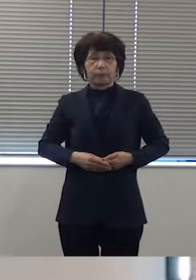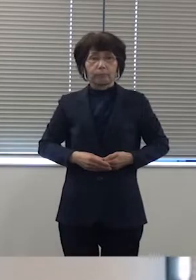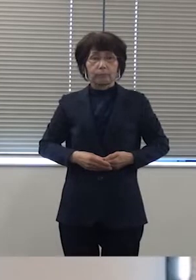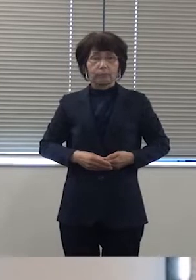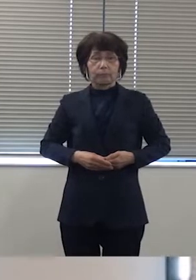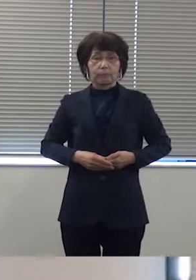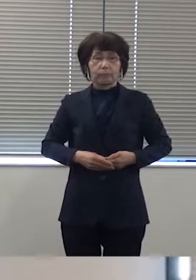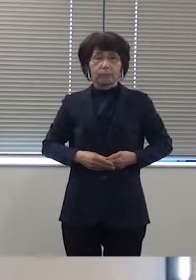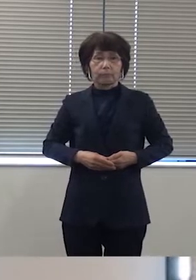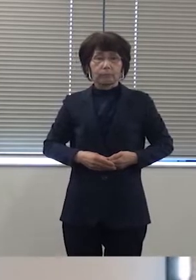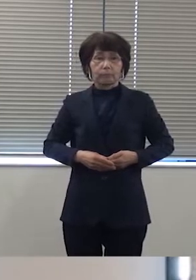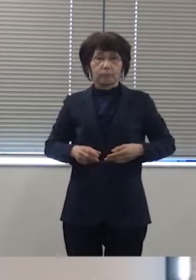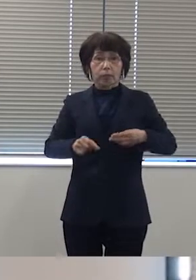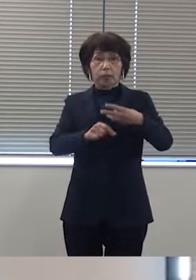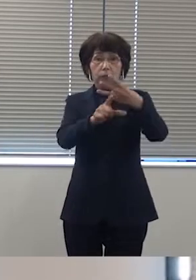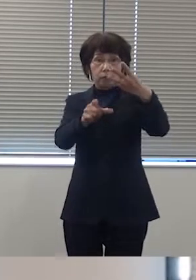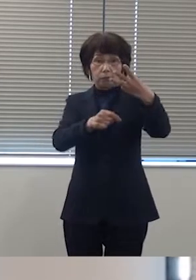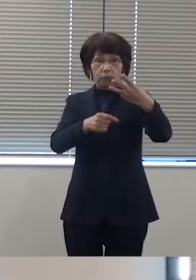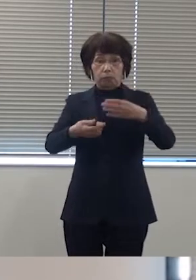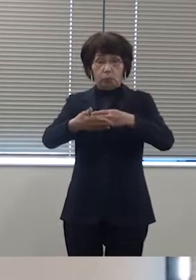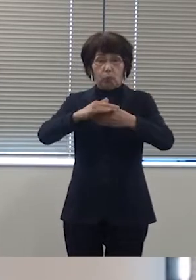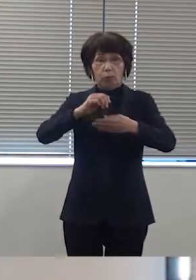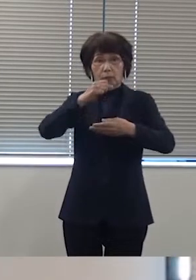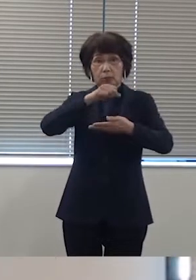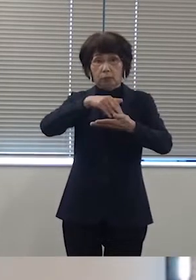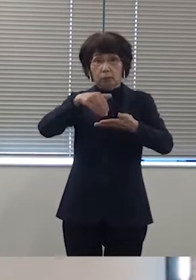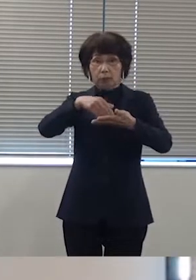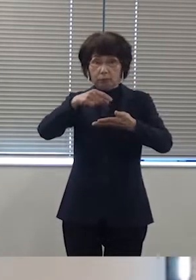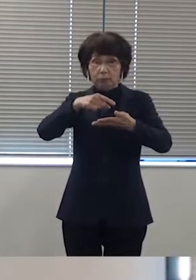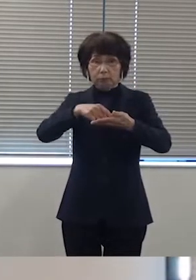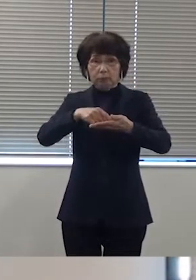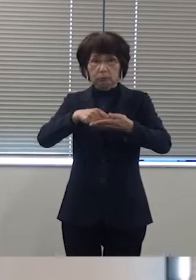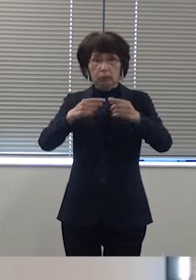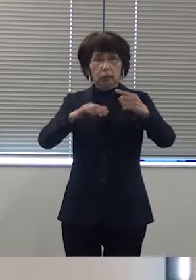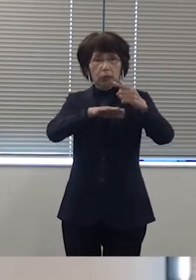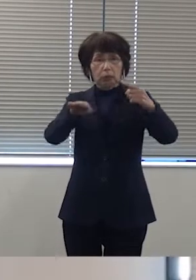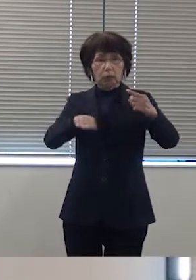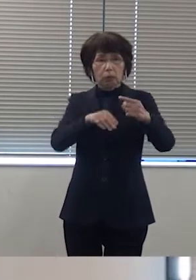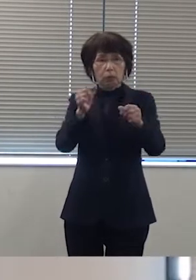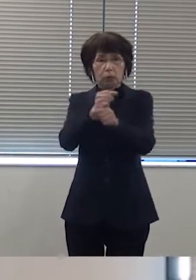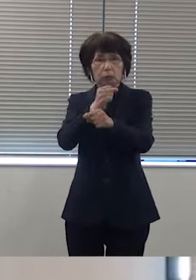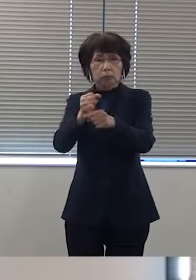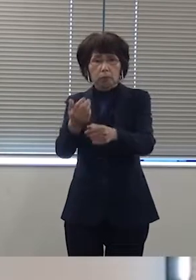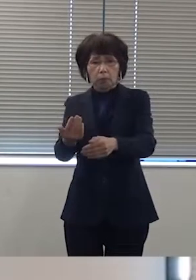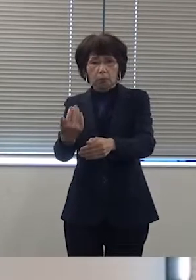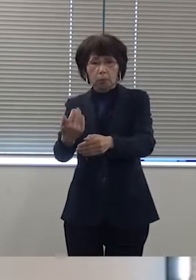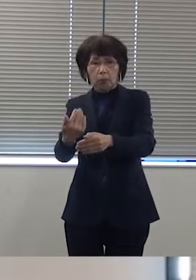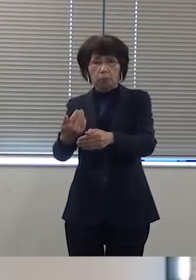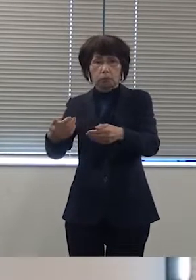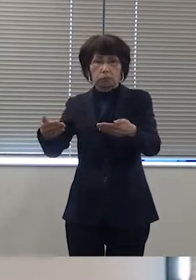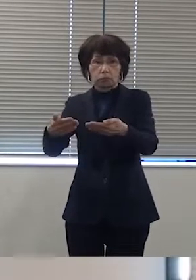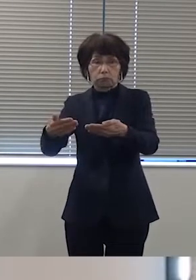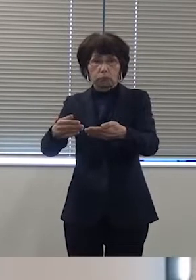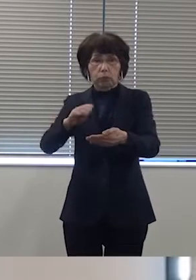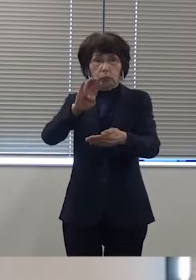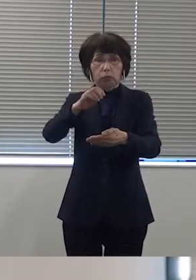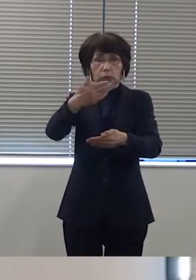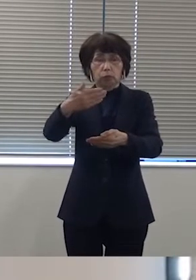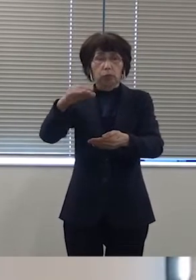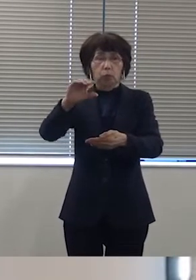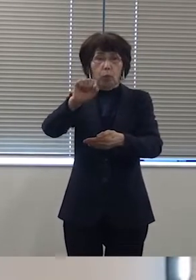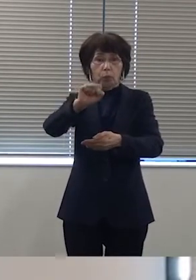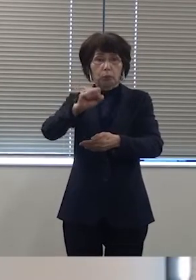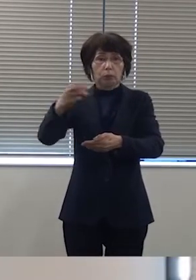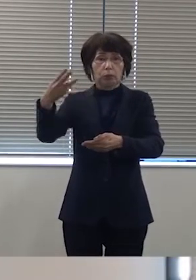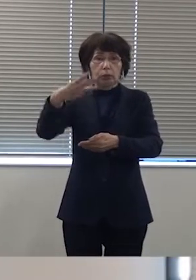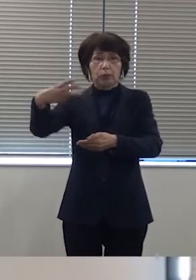ます。また3月の補正予算は、公共事業の前倒し等を中心に49億3